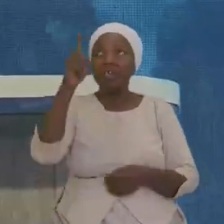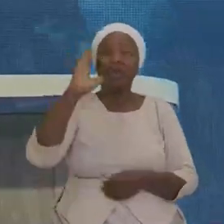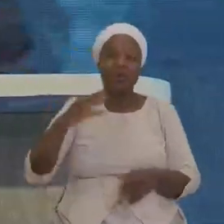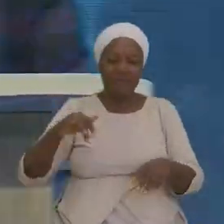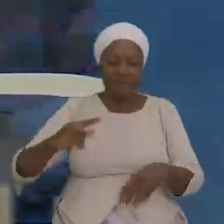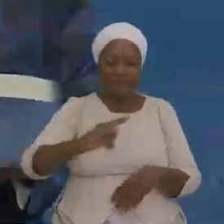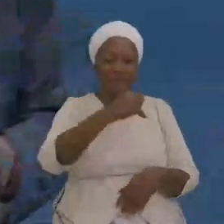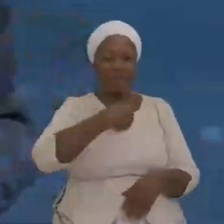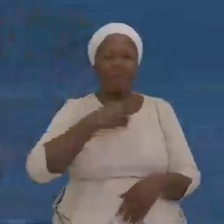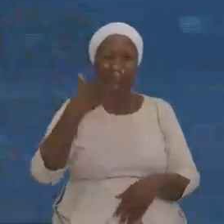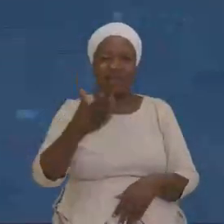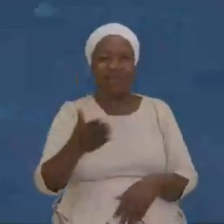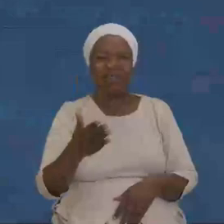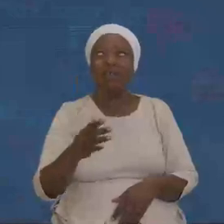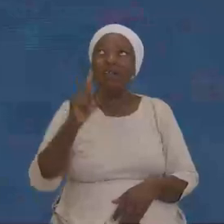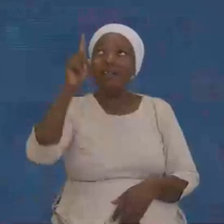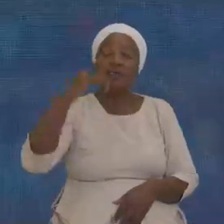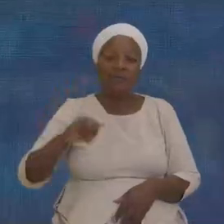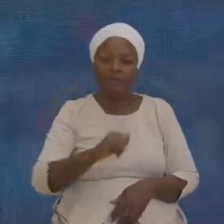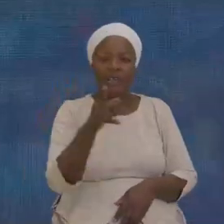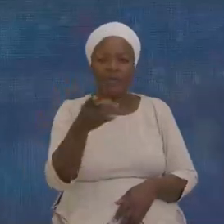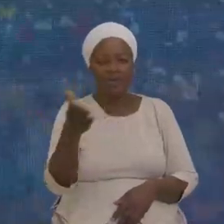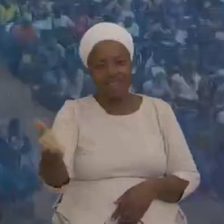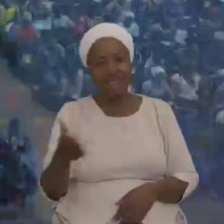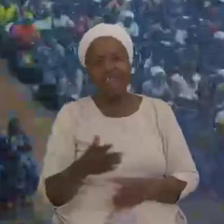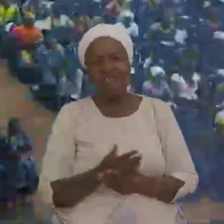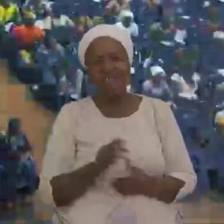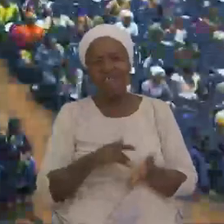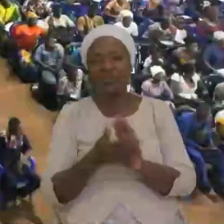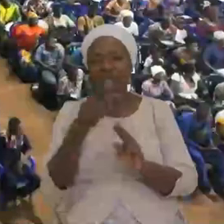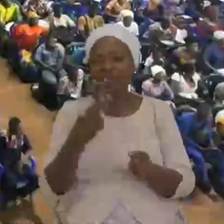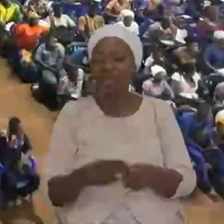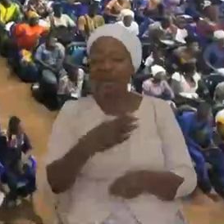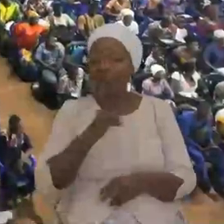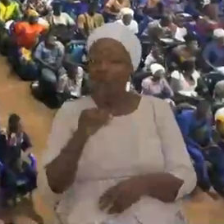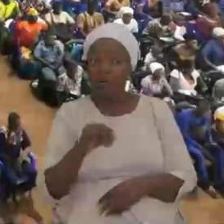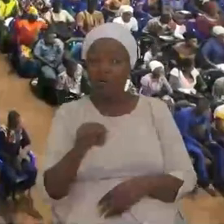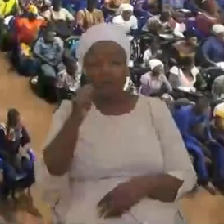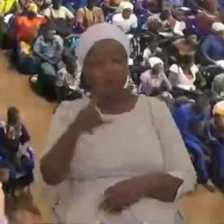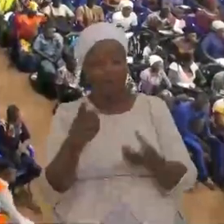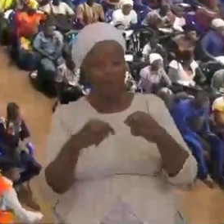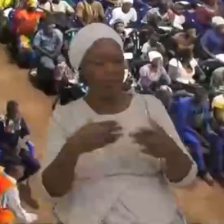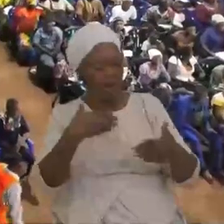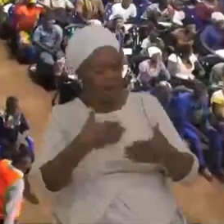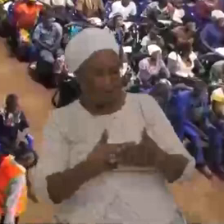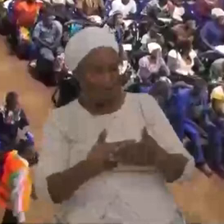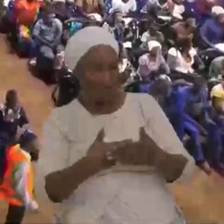Il m'amènera là-bas par l'avion. Il t'amènera là-bas par avion. Alors, elle s'est